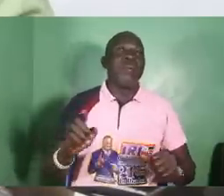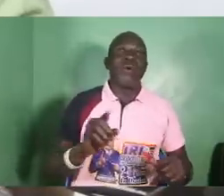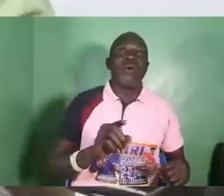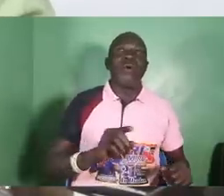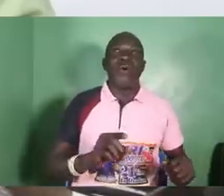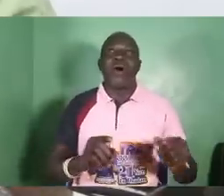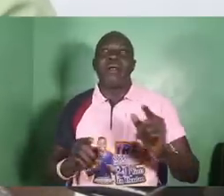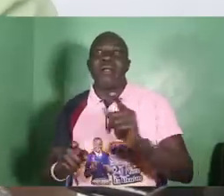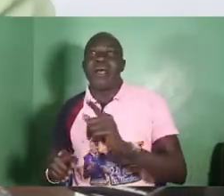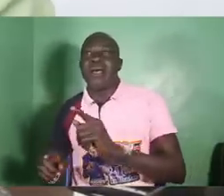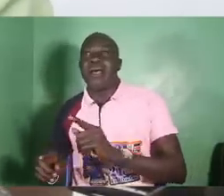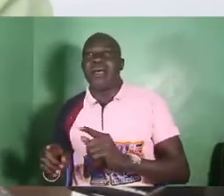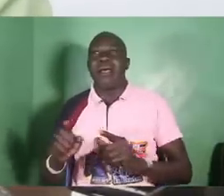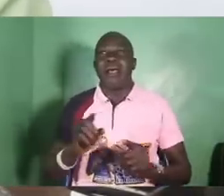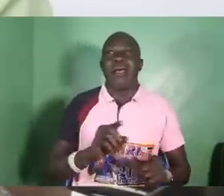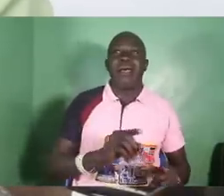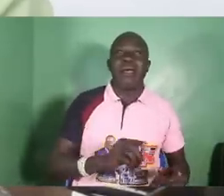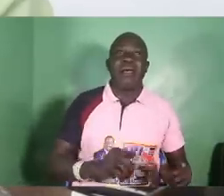oni bu ore